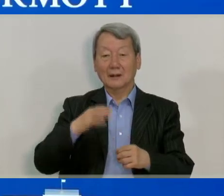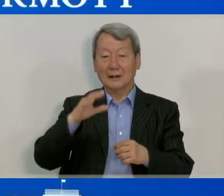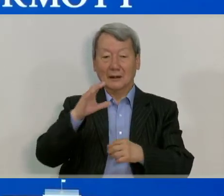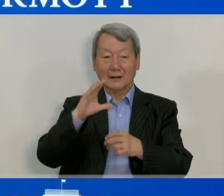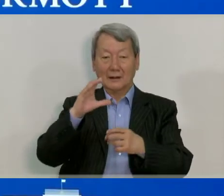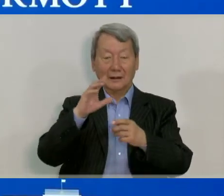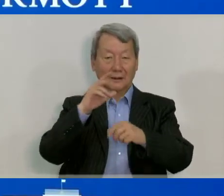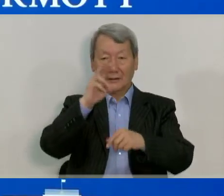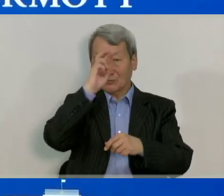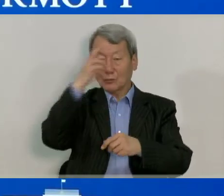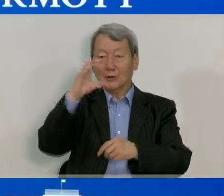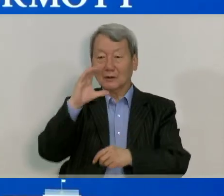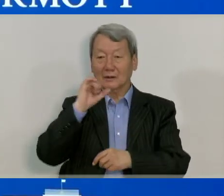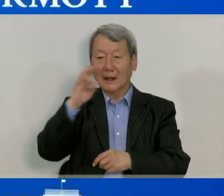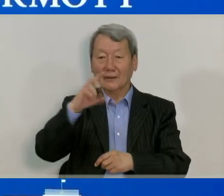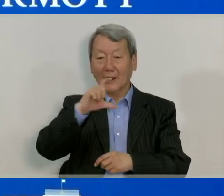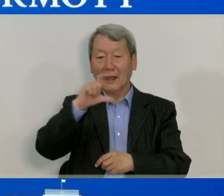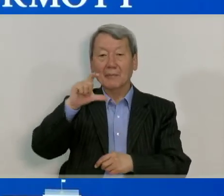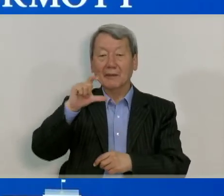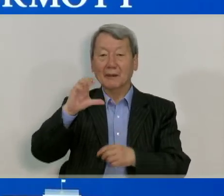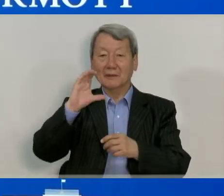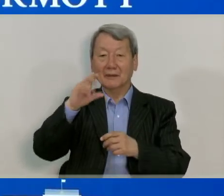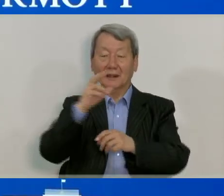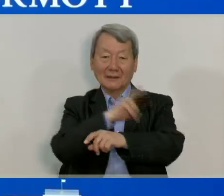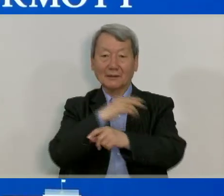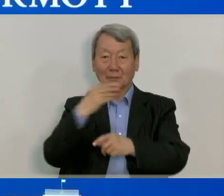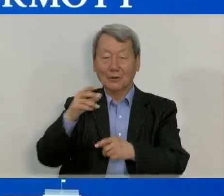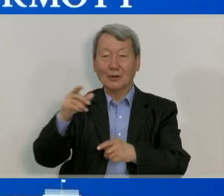санэпид көзөмөл борборунда иштеп аткан экен, ошол жерге келип